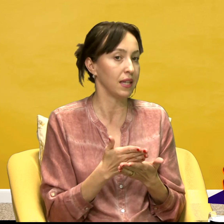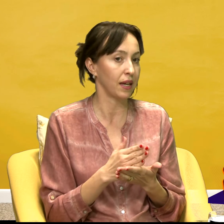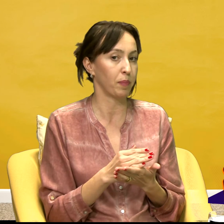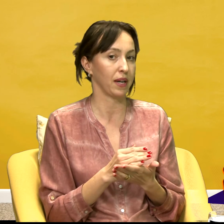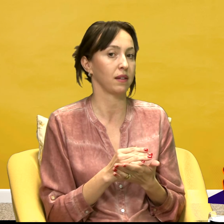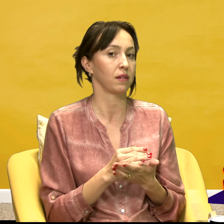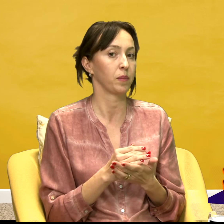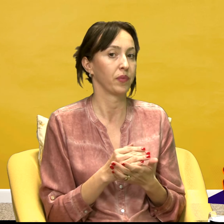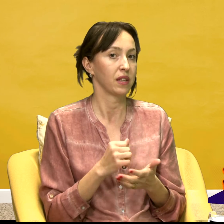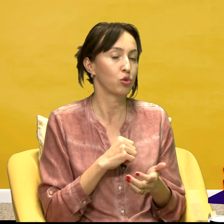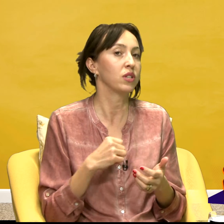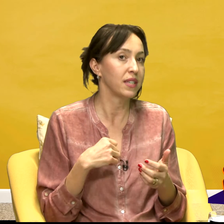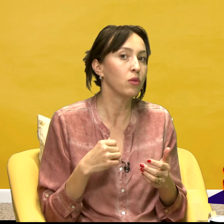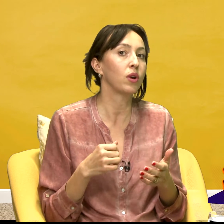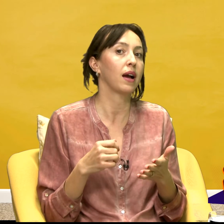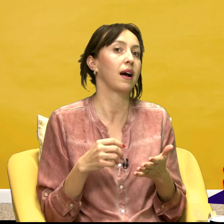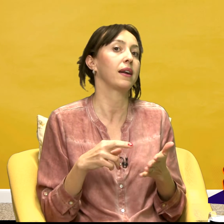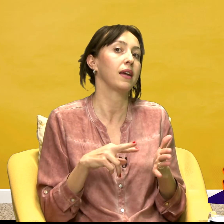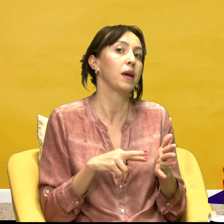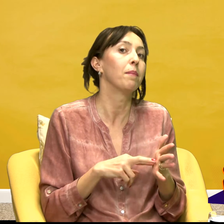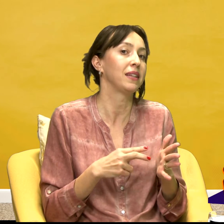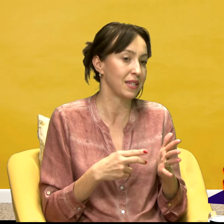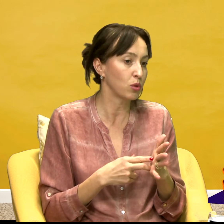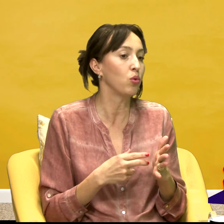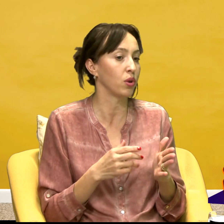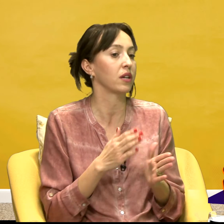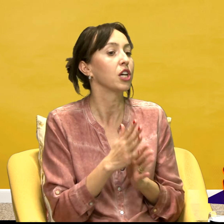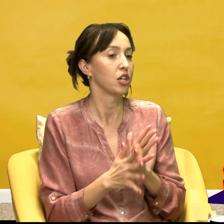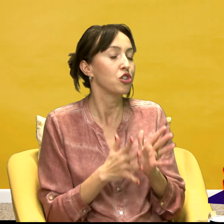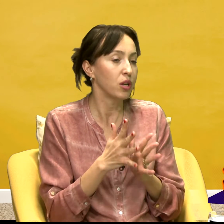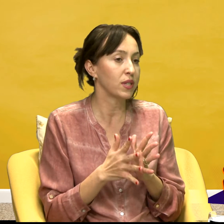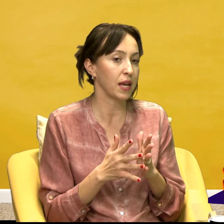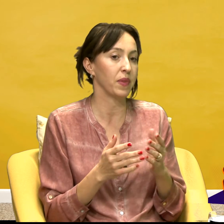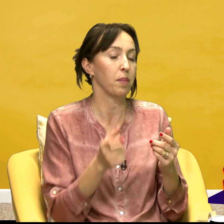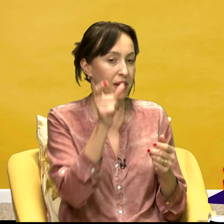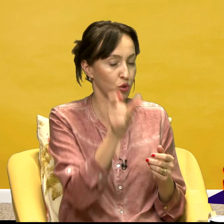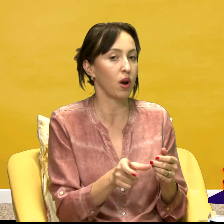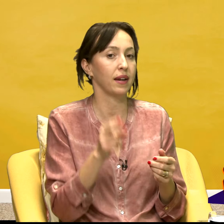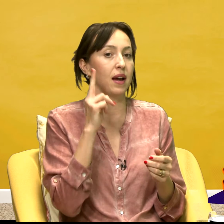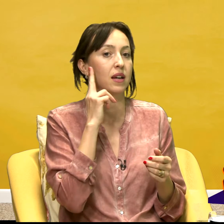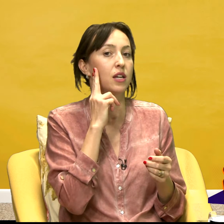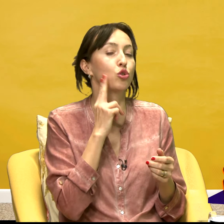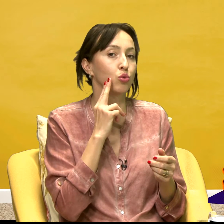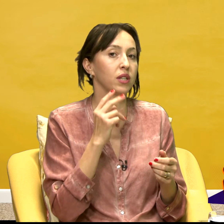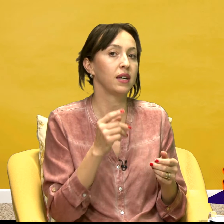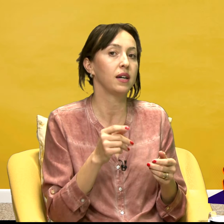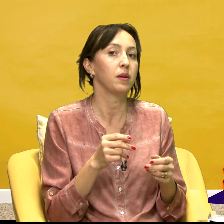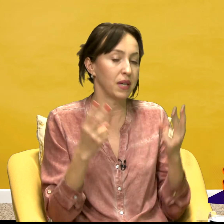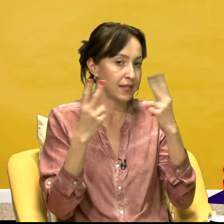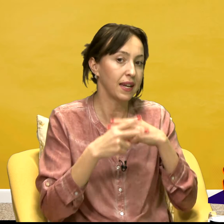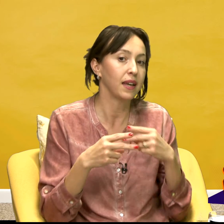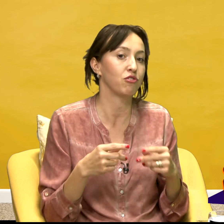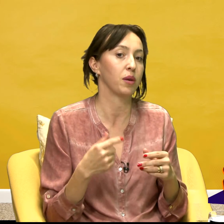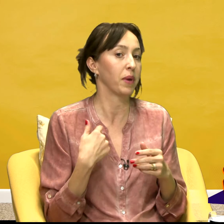de interpret. Sunt singura care mă descurc și cu semne. Persoana surdă